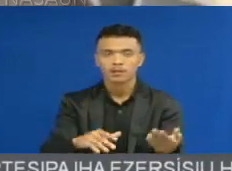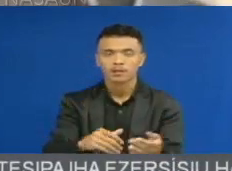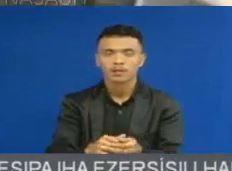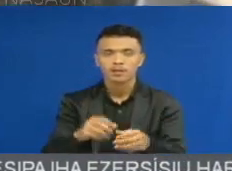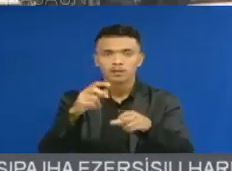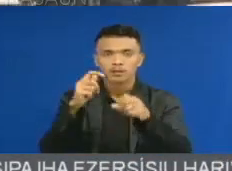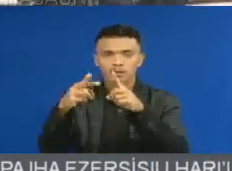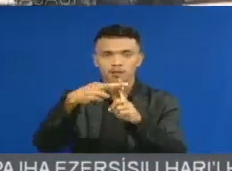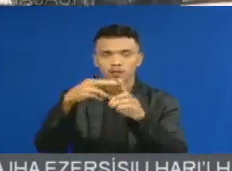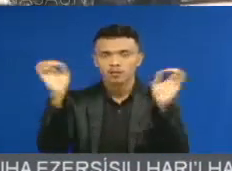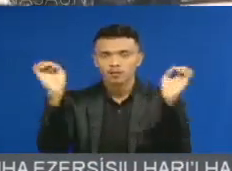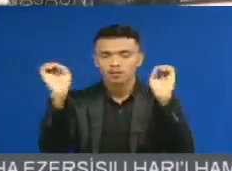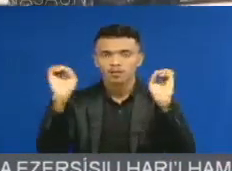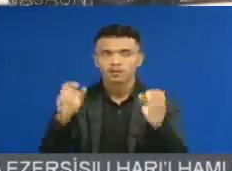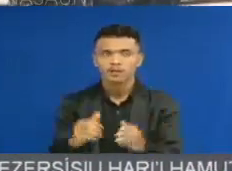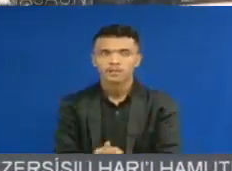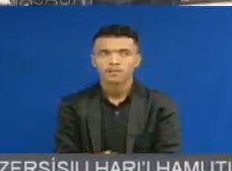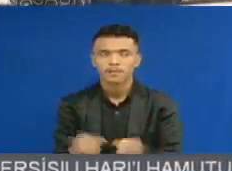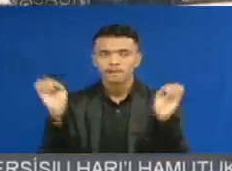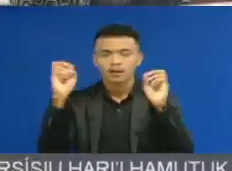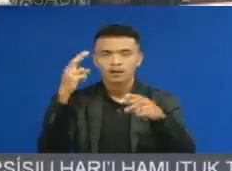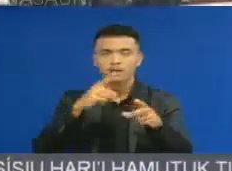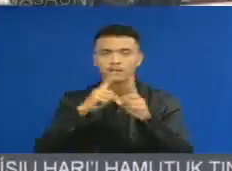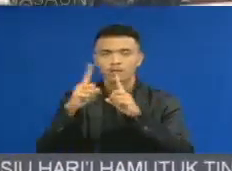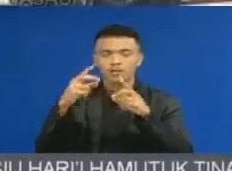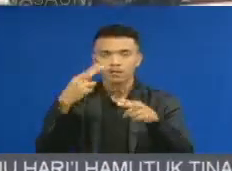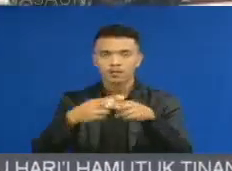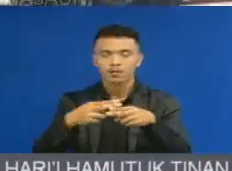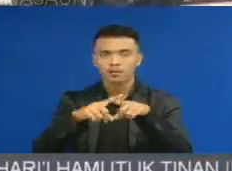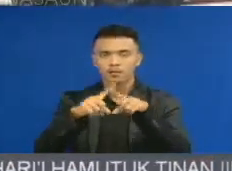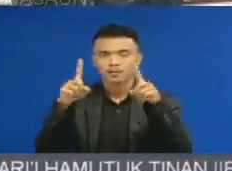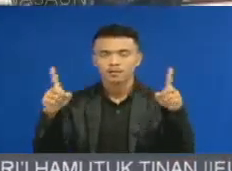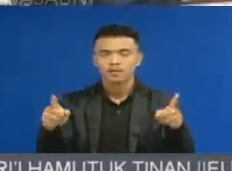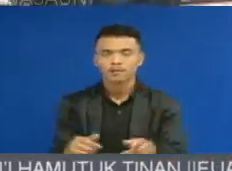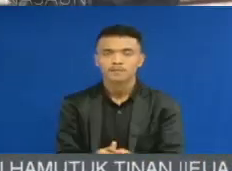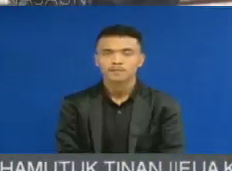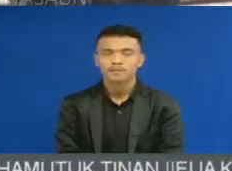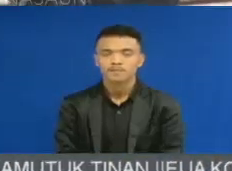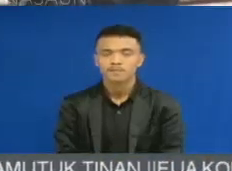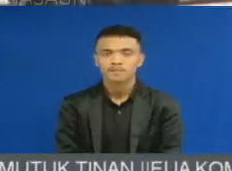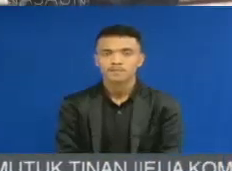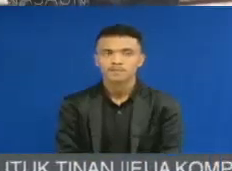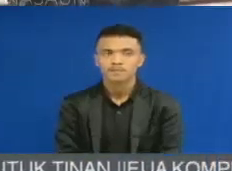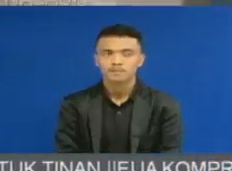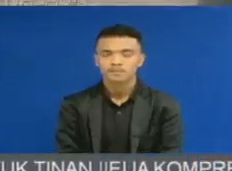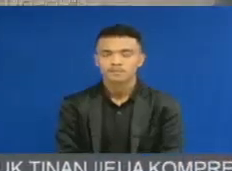laek. La terminara, sini sesala, sini sala sabua nara sinten. Oh, kita beri keneta